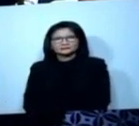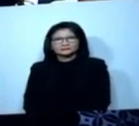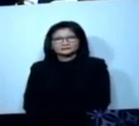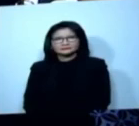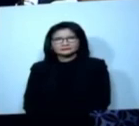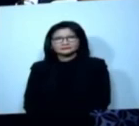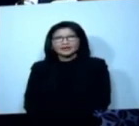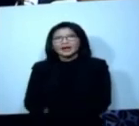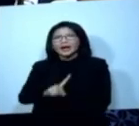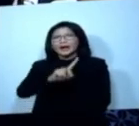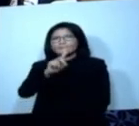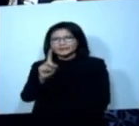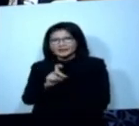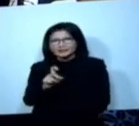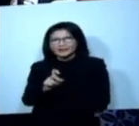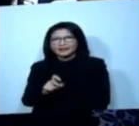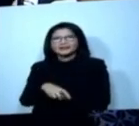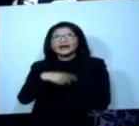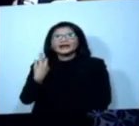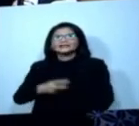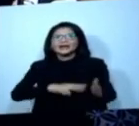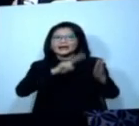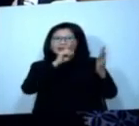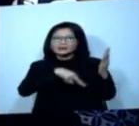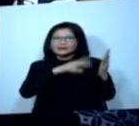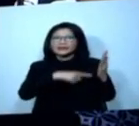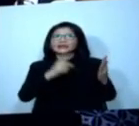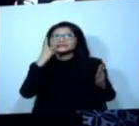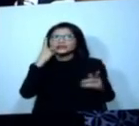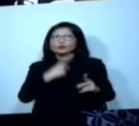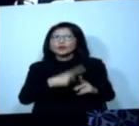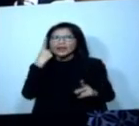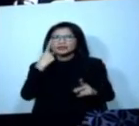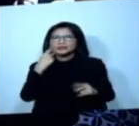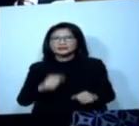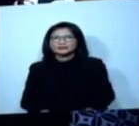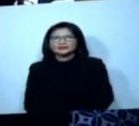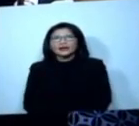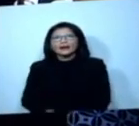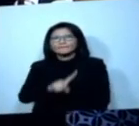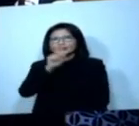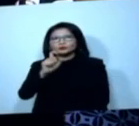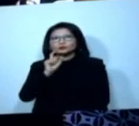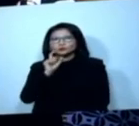02 itu lebih rendah lagi. Litbang Kompas misalnya mencatat angka